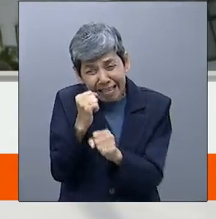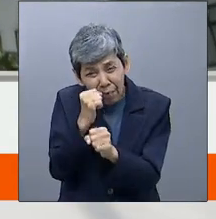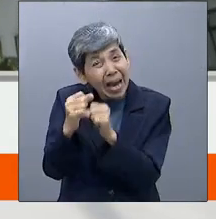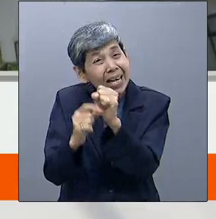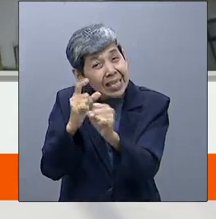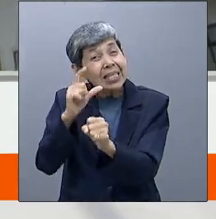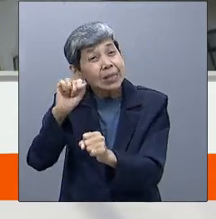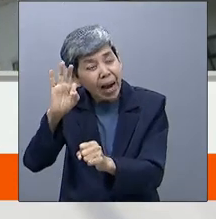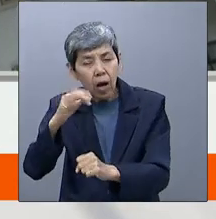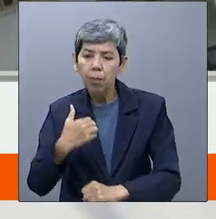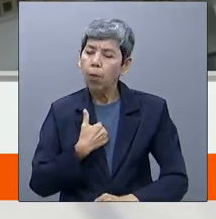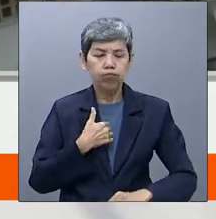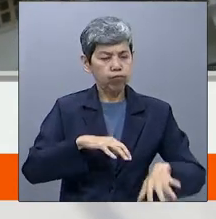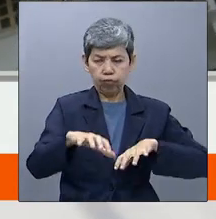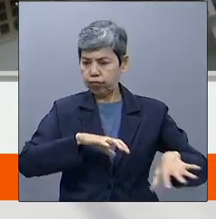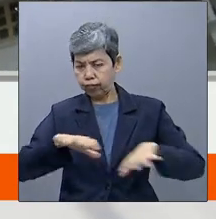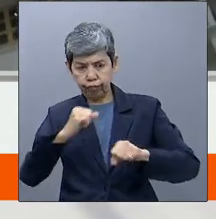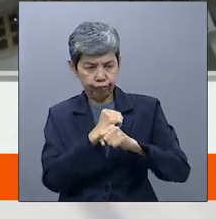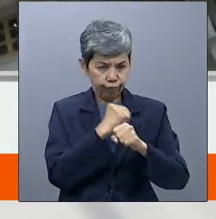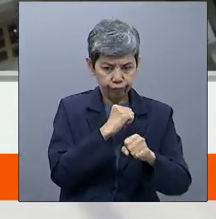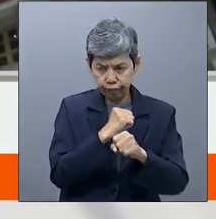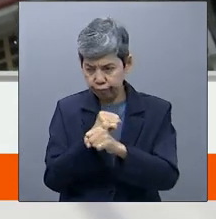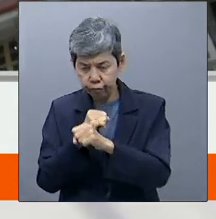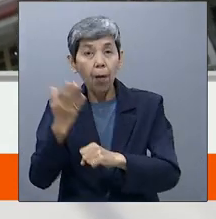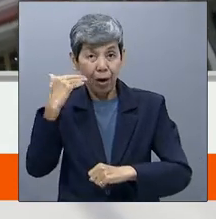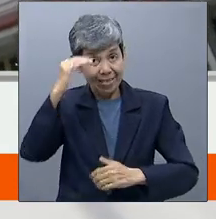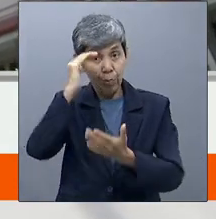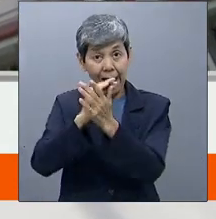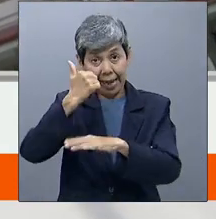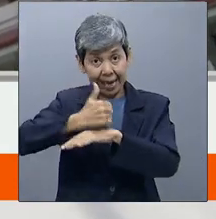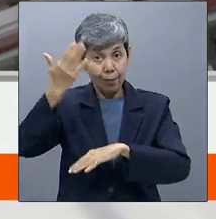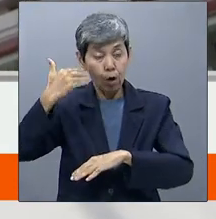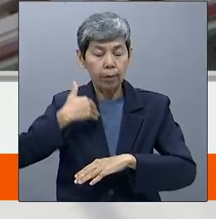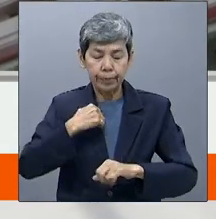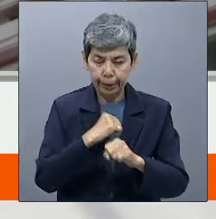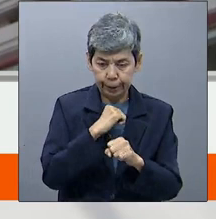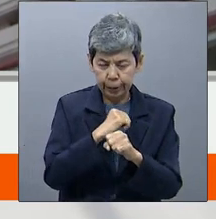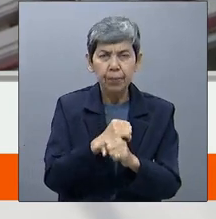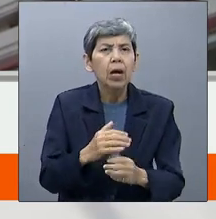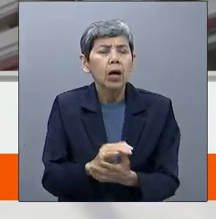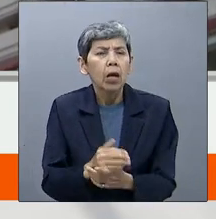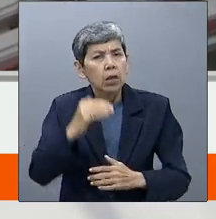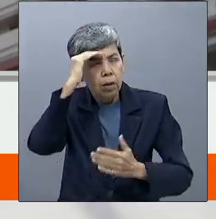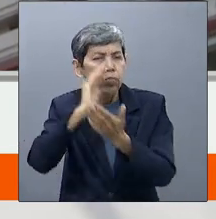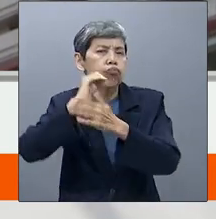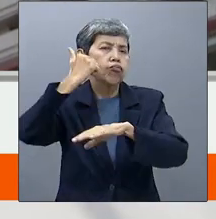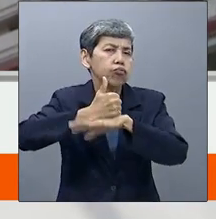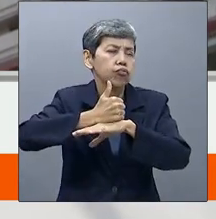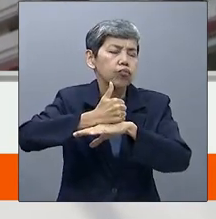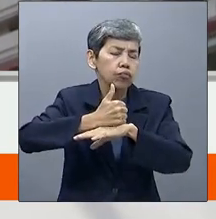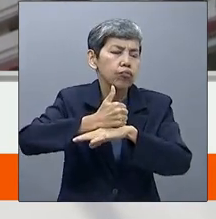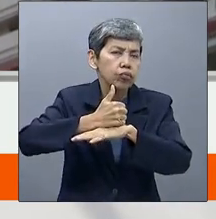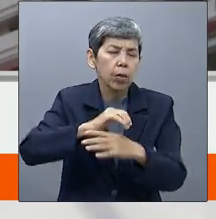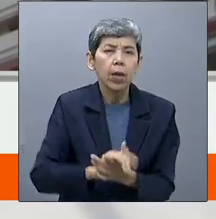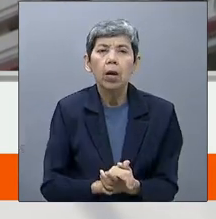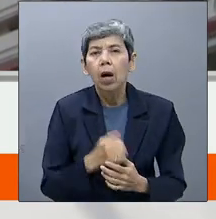นะผมก็เคลียร์ให้หมดเลยต่างตอนเป็นผู้จัดการนะครับนี่มาเข้ากระถางตอนเป็นผบ.ตร.นะฮะ